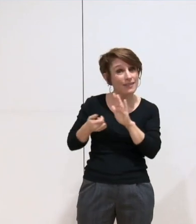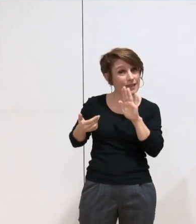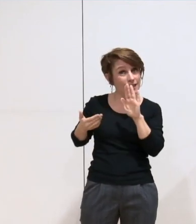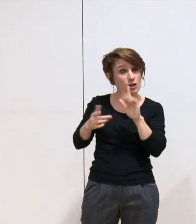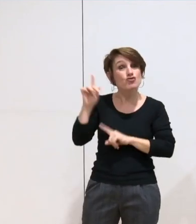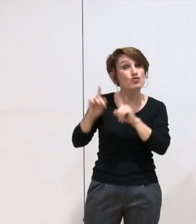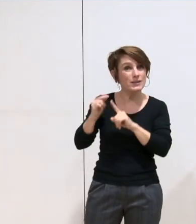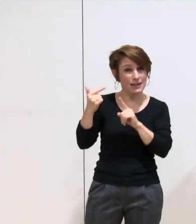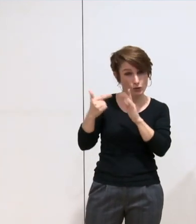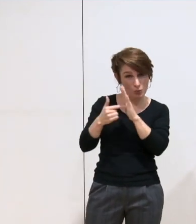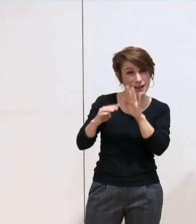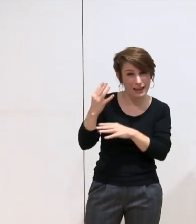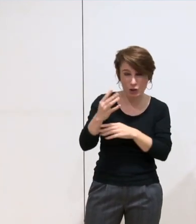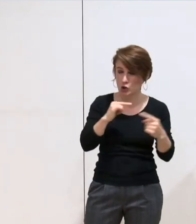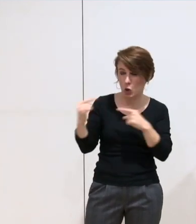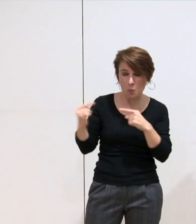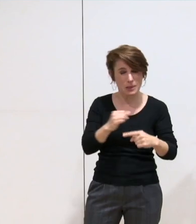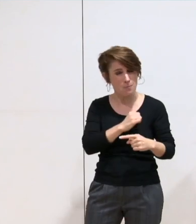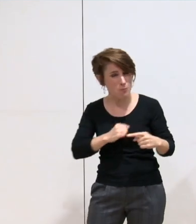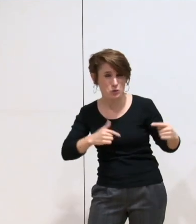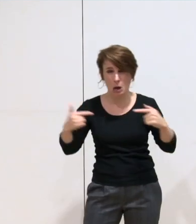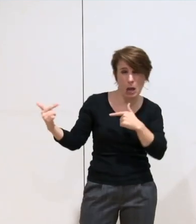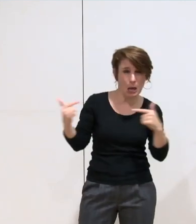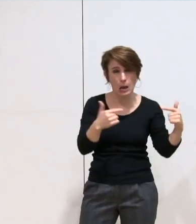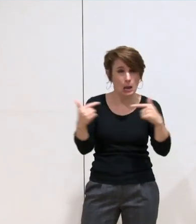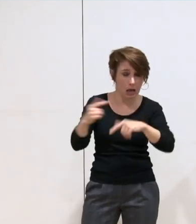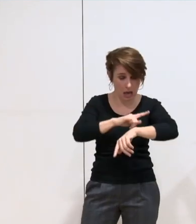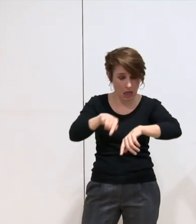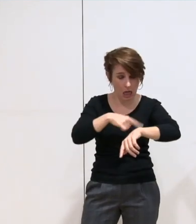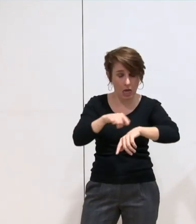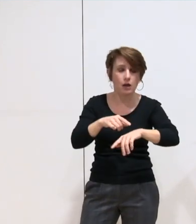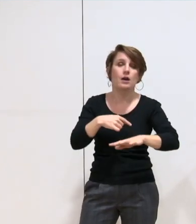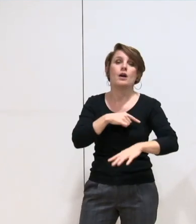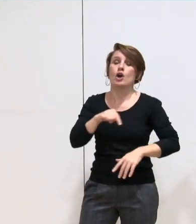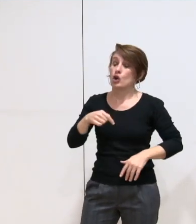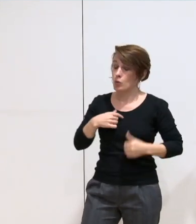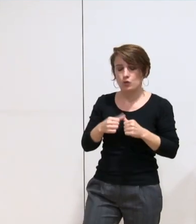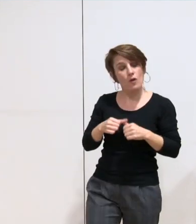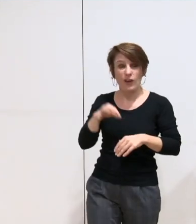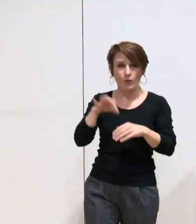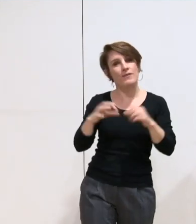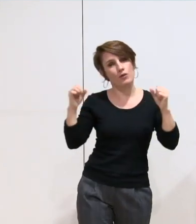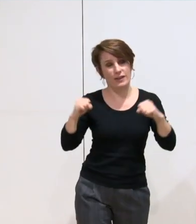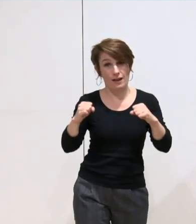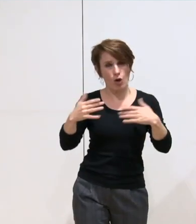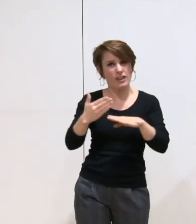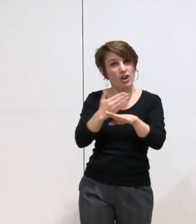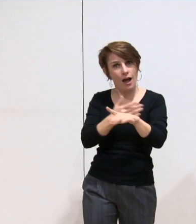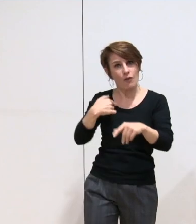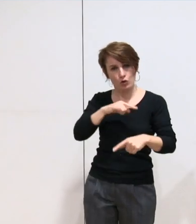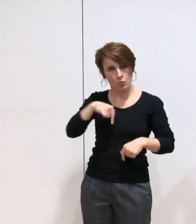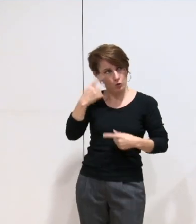dense, long, nous avions choisi en effet de le rejoindre et de faire confiance, alors que beaucoup de questions se posaient déjà à ce